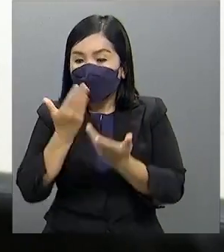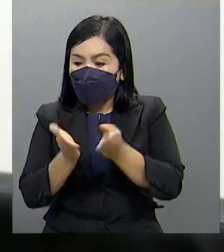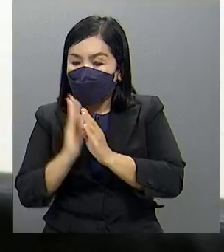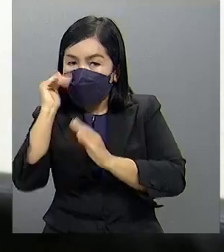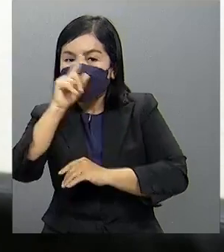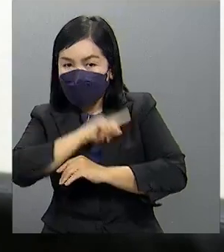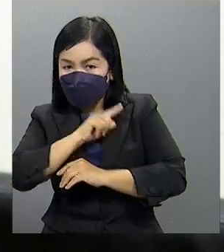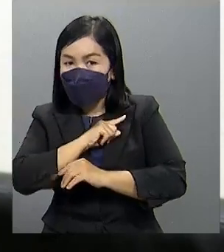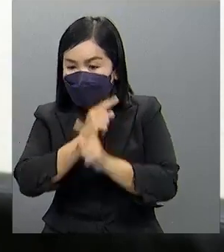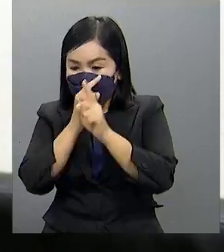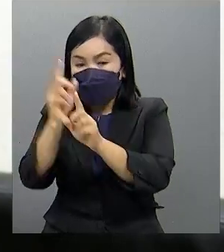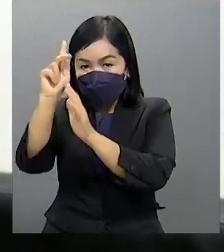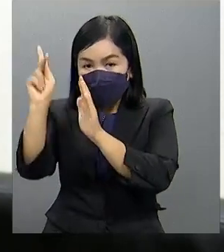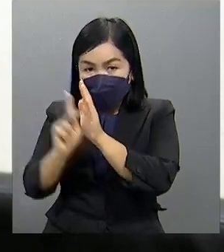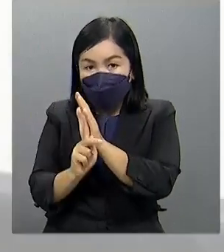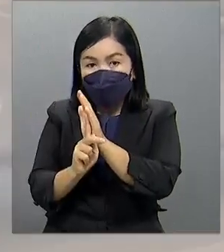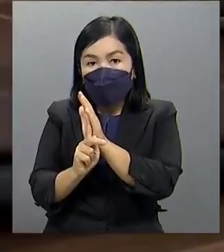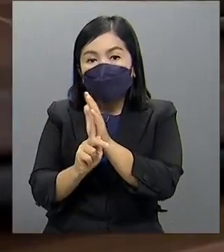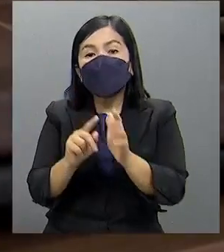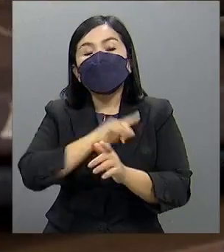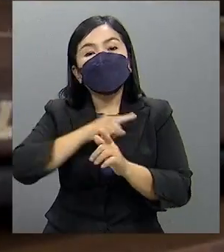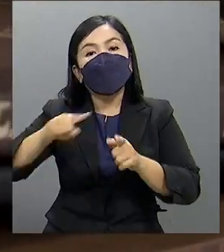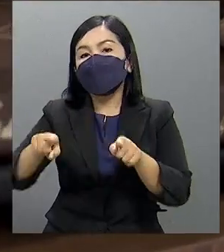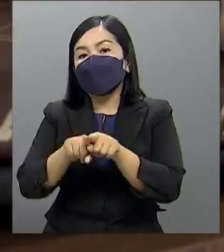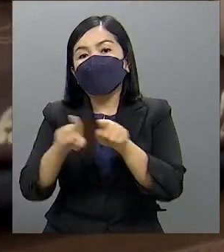จจะให้คุณเนี่ยต้องร่วมรับผิดด้วยครับ